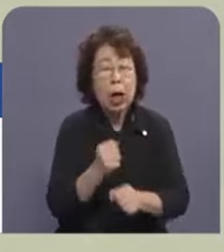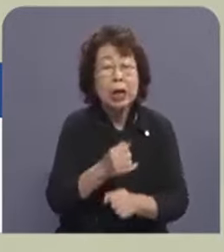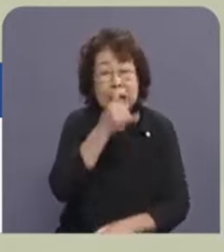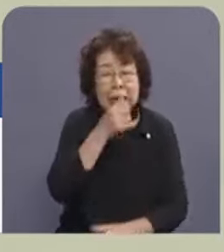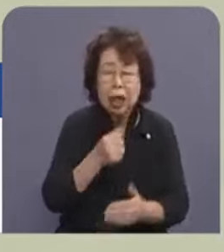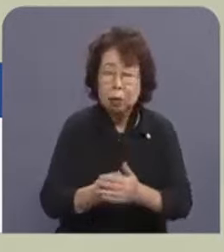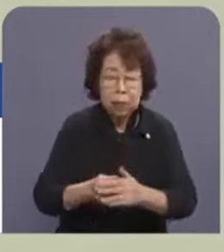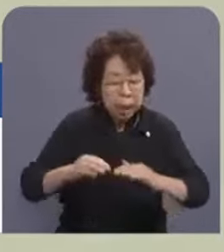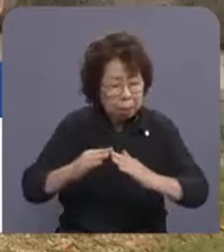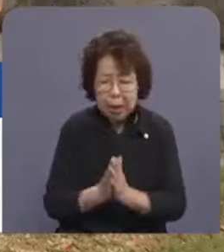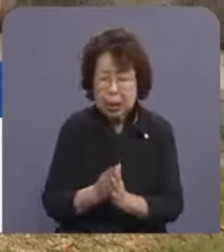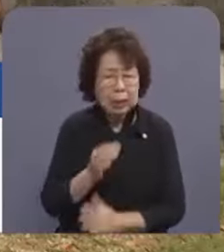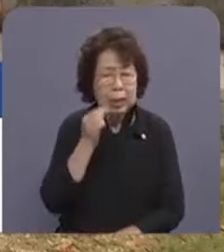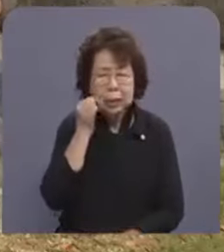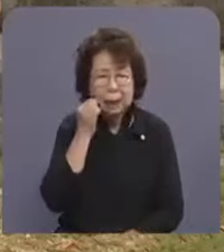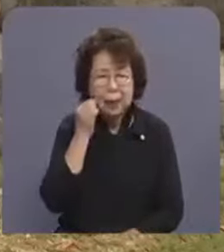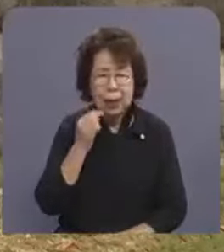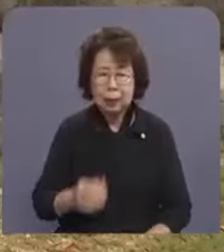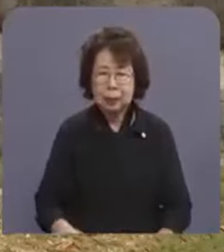거 할